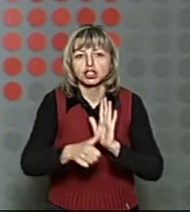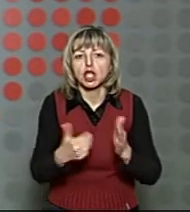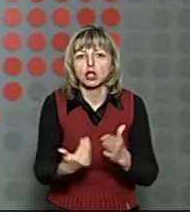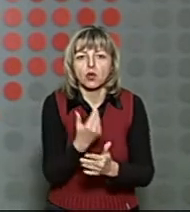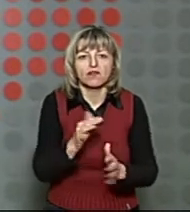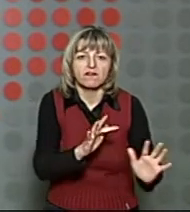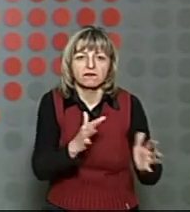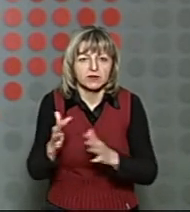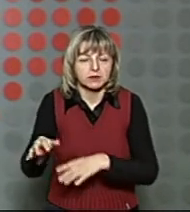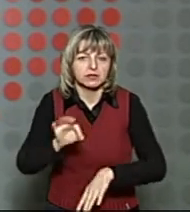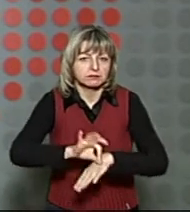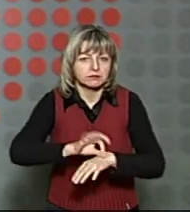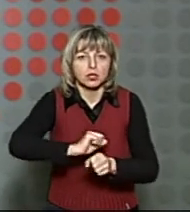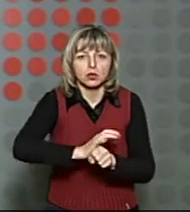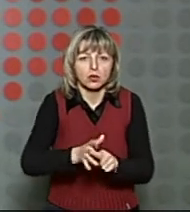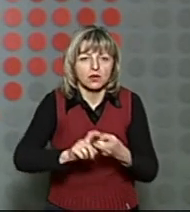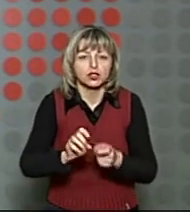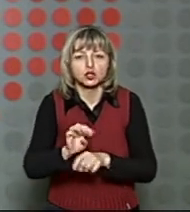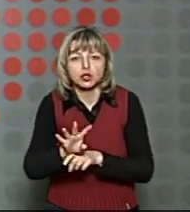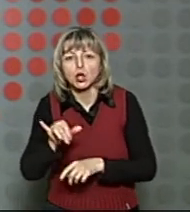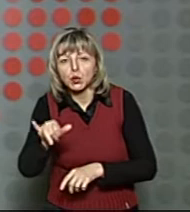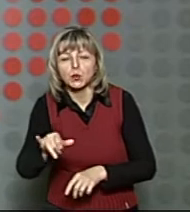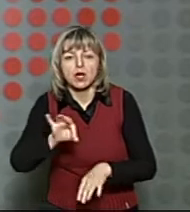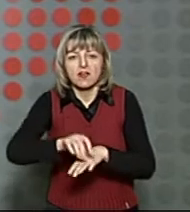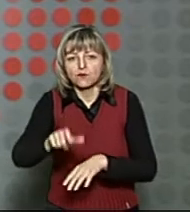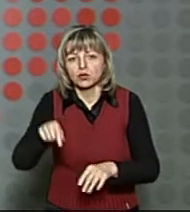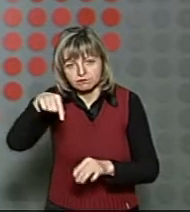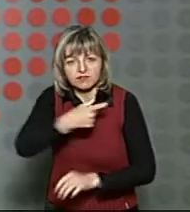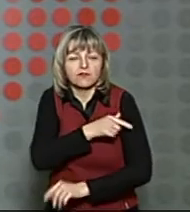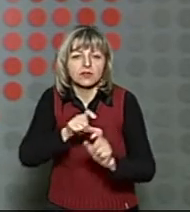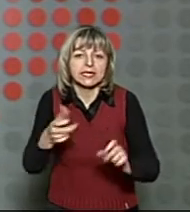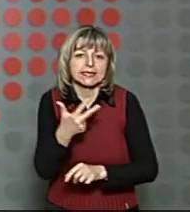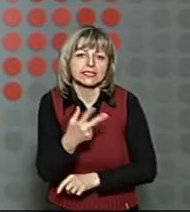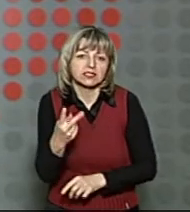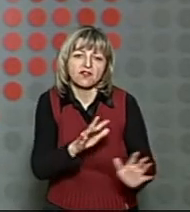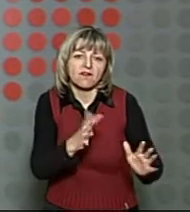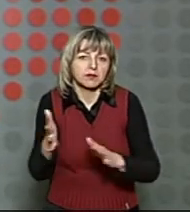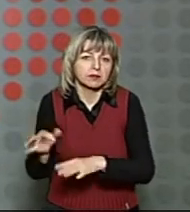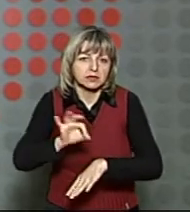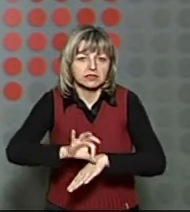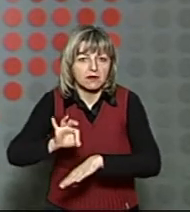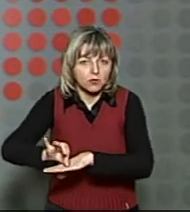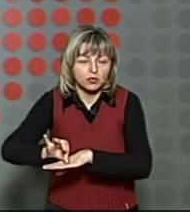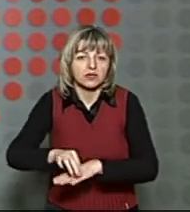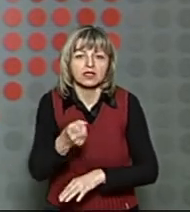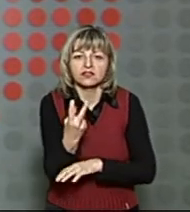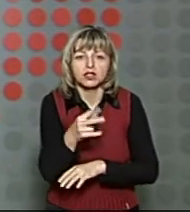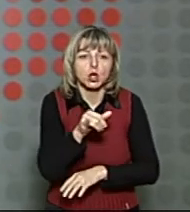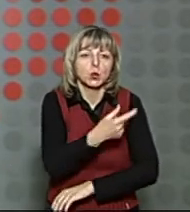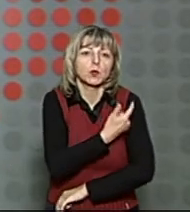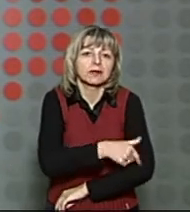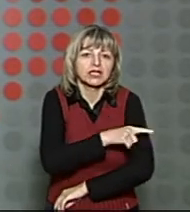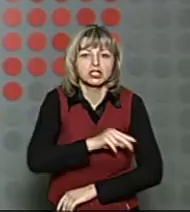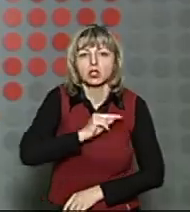випадків COVID-19, з яких 14 у пацієнтів лікарні. Загалом там 32 випадки захворювання, 12 у